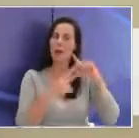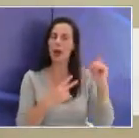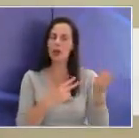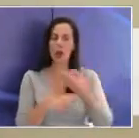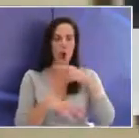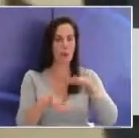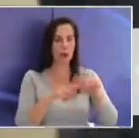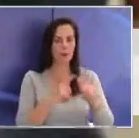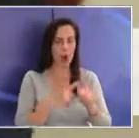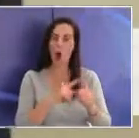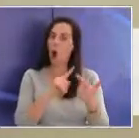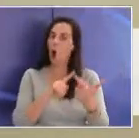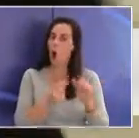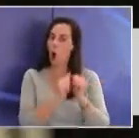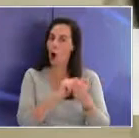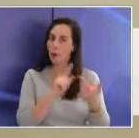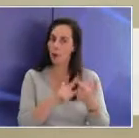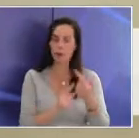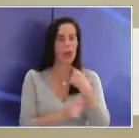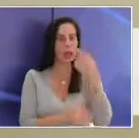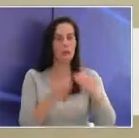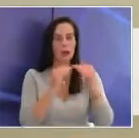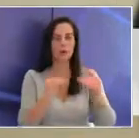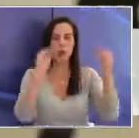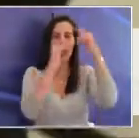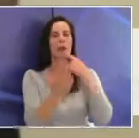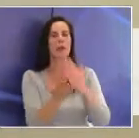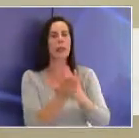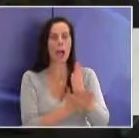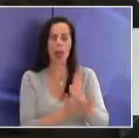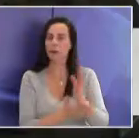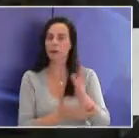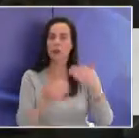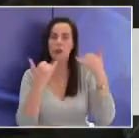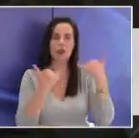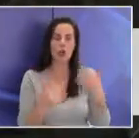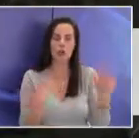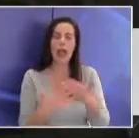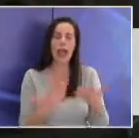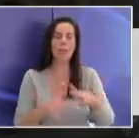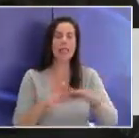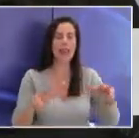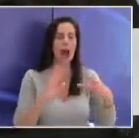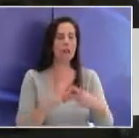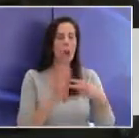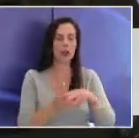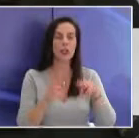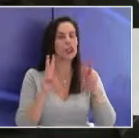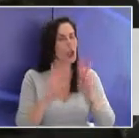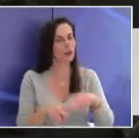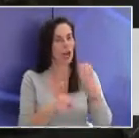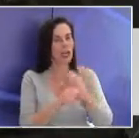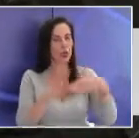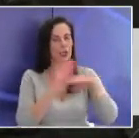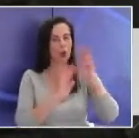הקואליציה ולהעביר אותו. אופציה שנייה זה להודיע לבגץ את האמת, שאין כרגע קונסטלציה פוליטית שמאפשרת להעביר את